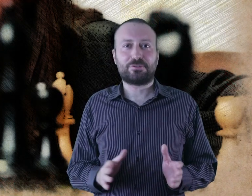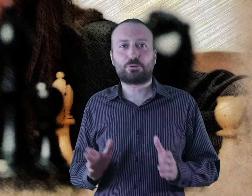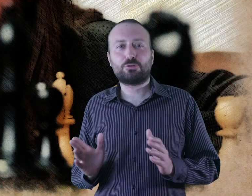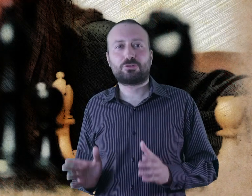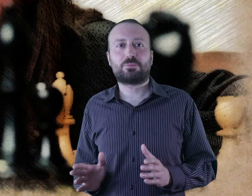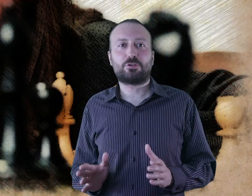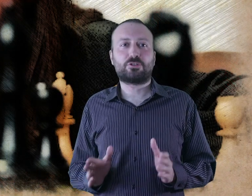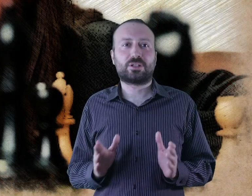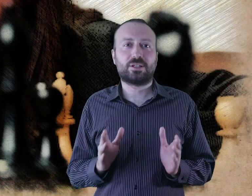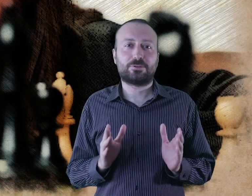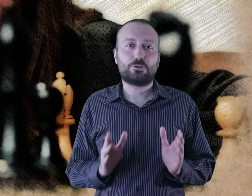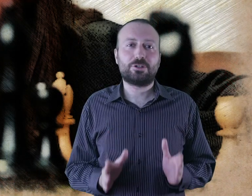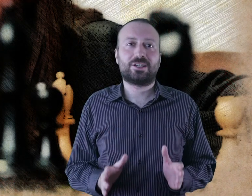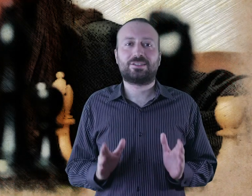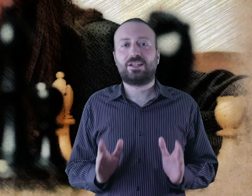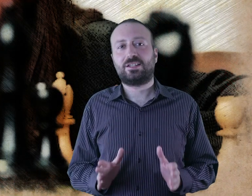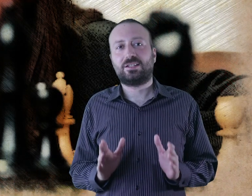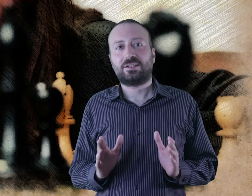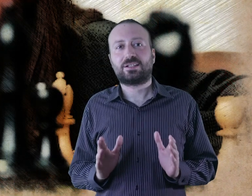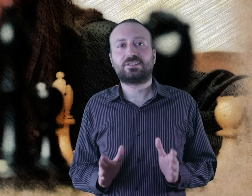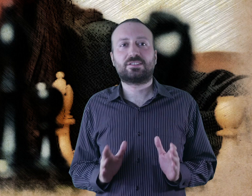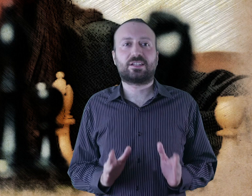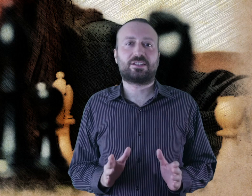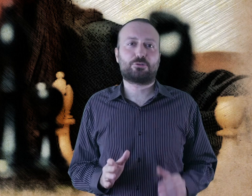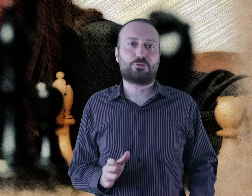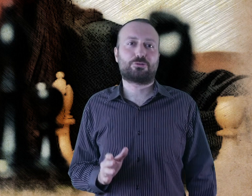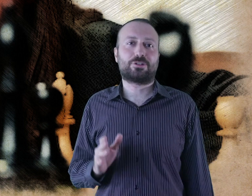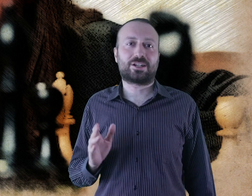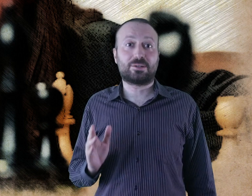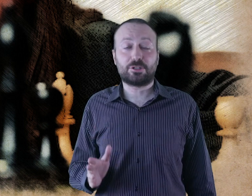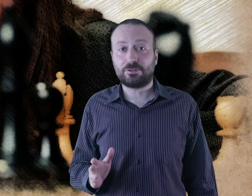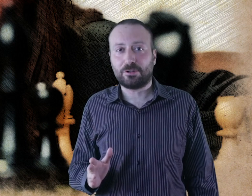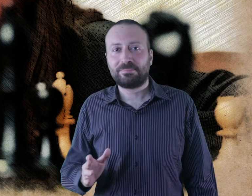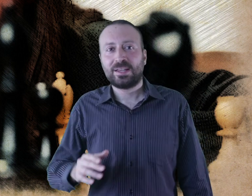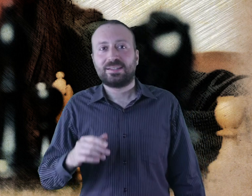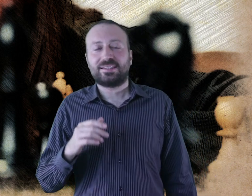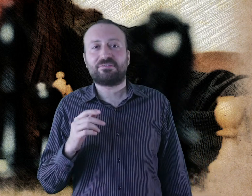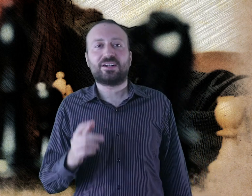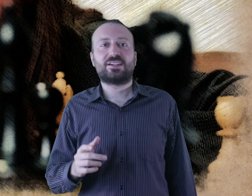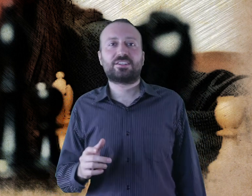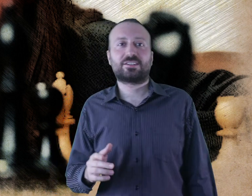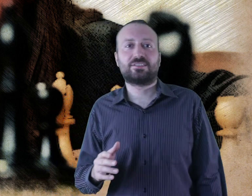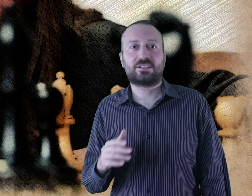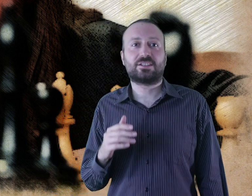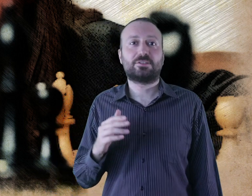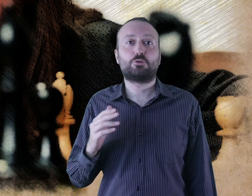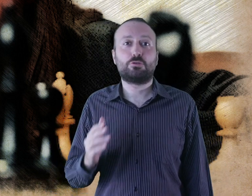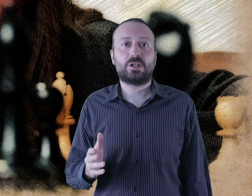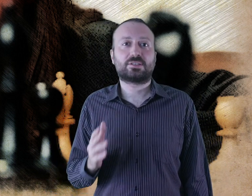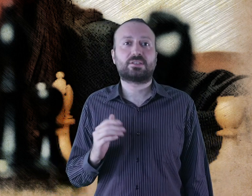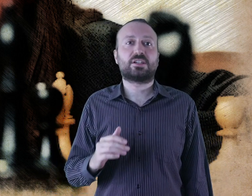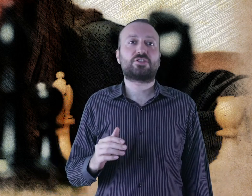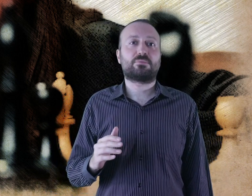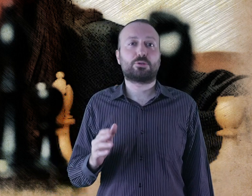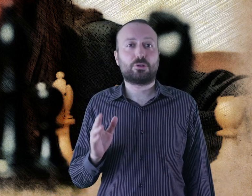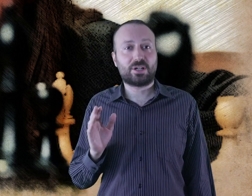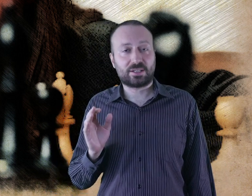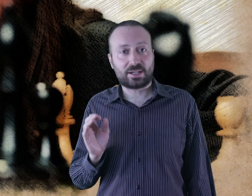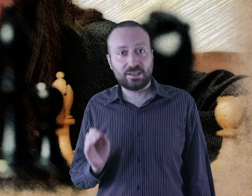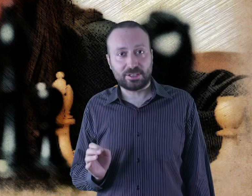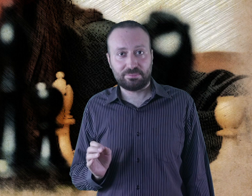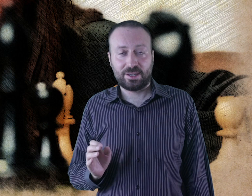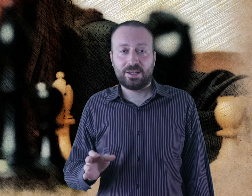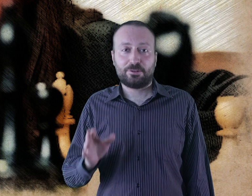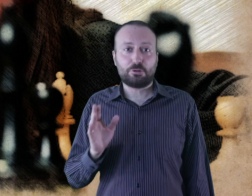Grandmaster oluyor ve uzun süre boyunca da dünyanın en iyi kadın satranç oyuncusu olarak kabul ediliyor. Defalarca kadınlar da dünya satranç şampiyonu